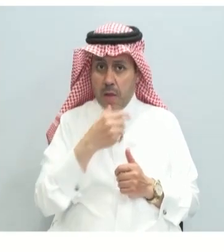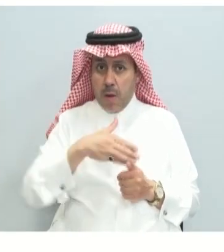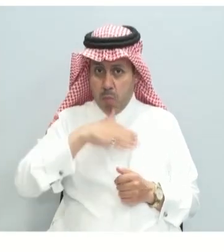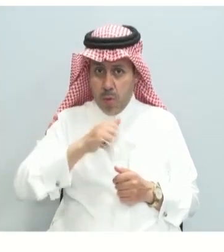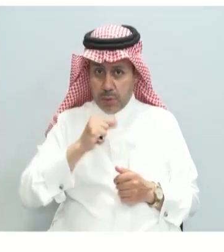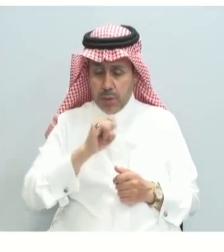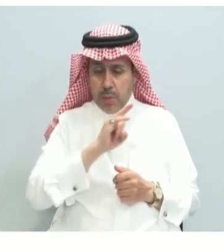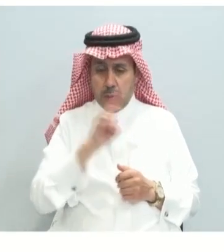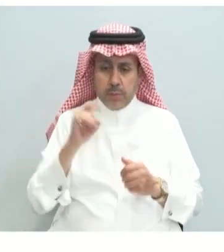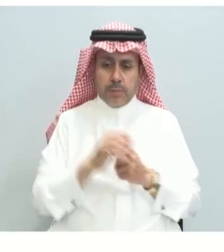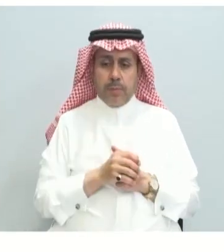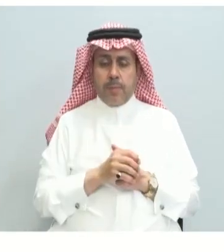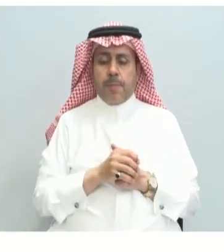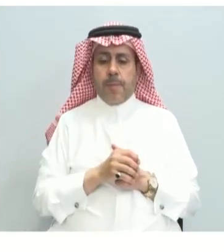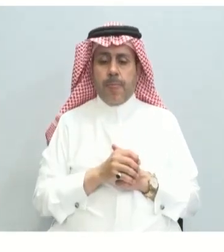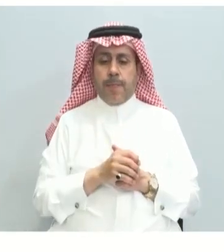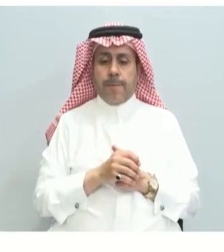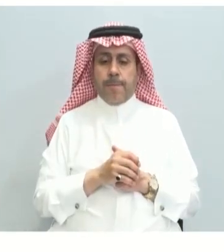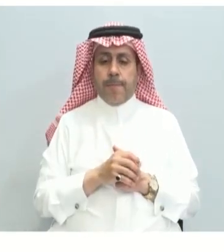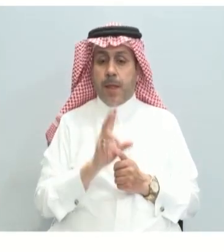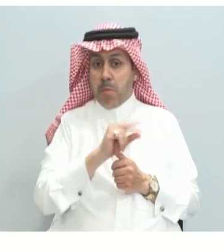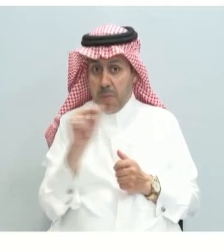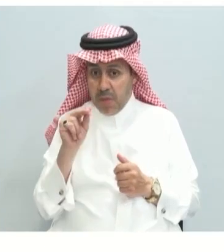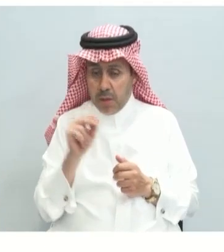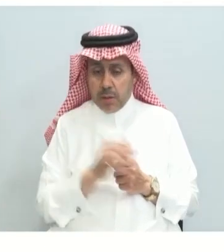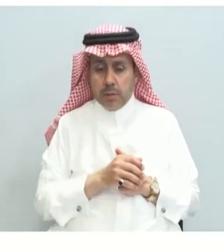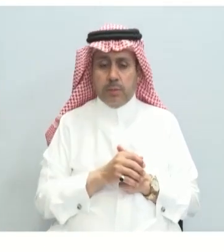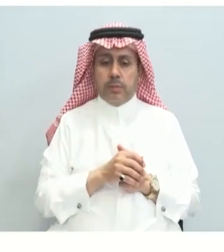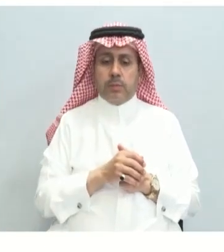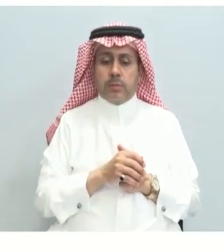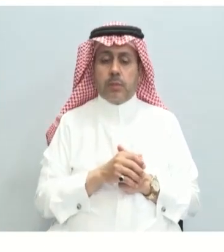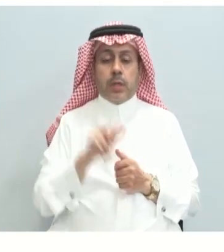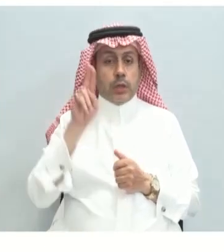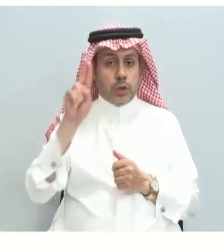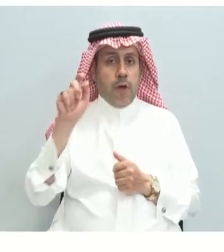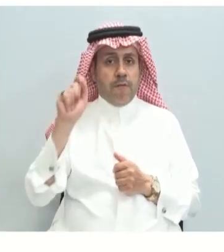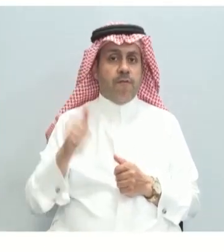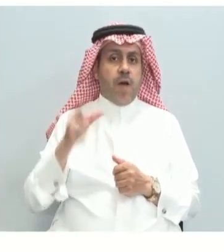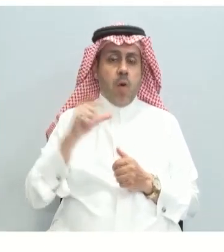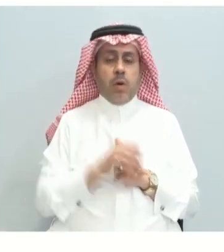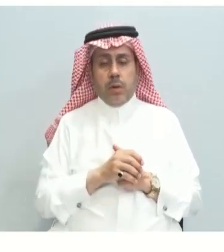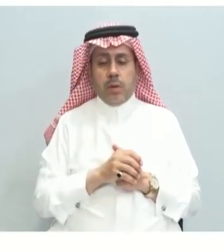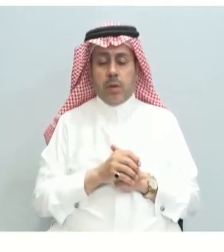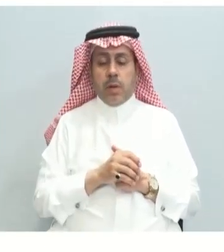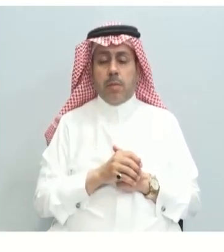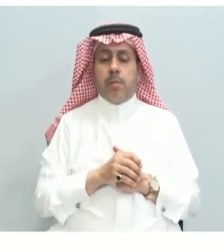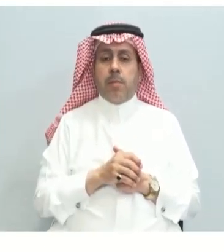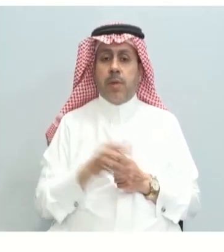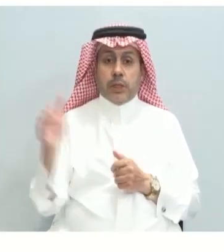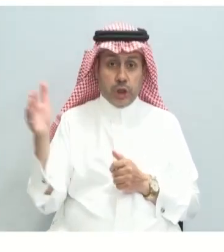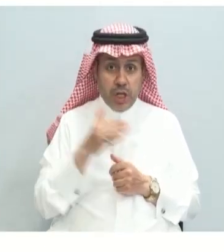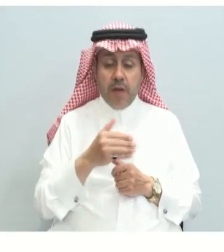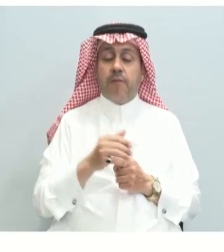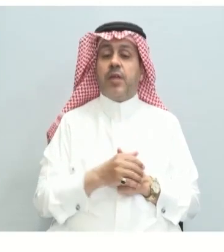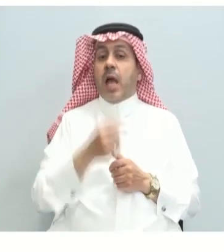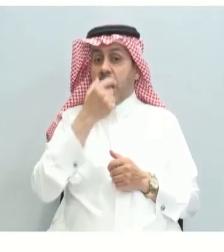ليس بحديث عن النبي صلى الله عليه وسلم. من أمثلة التفاؤل ما ذكره البخاري في